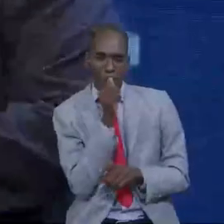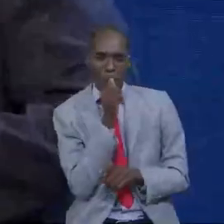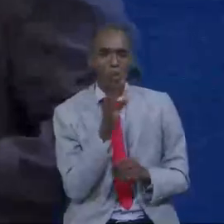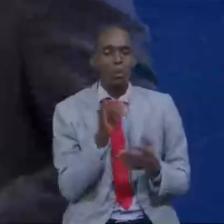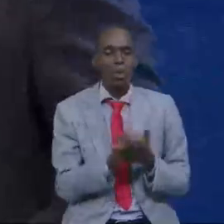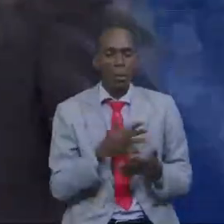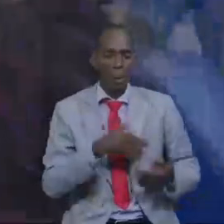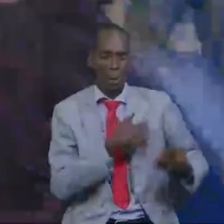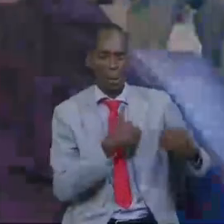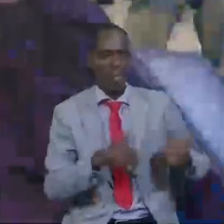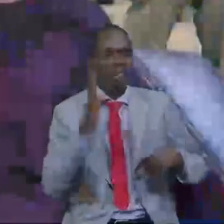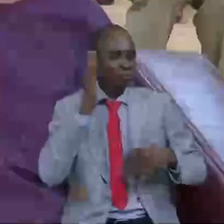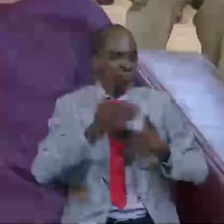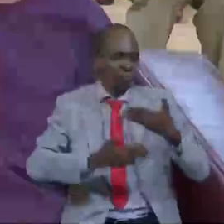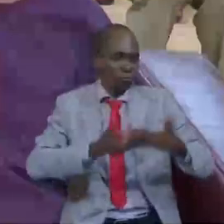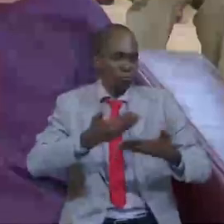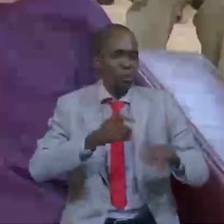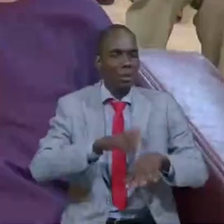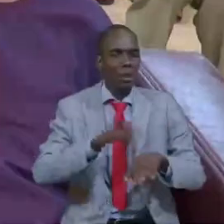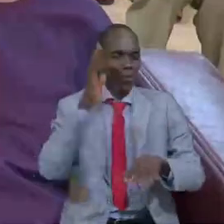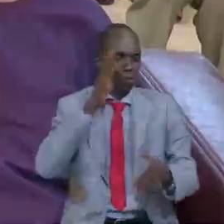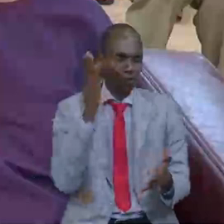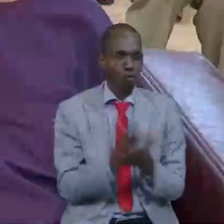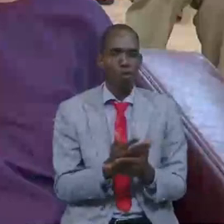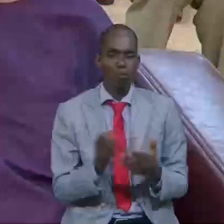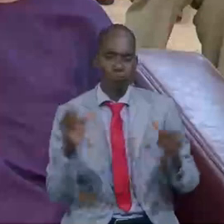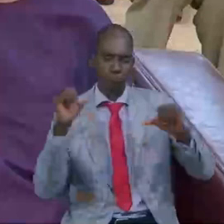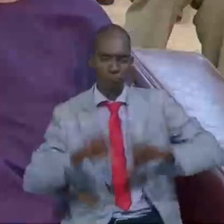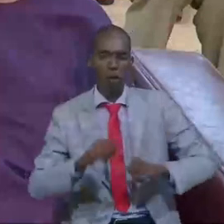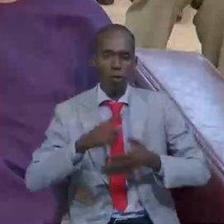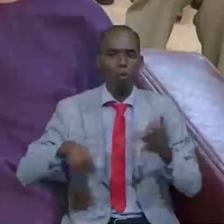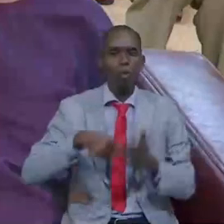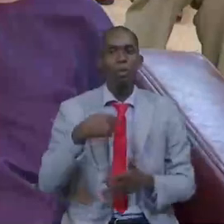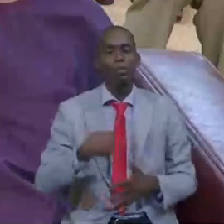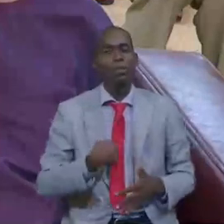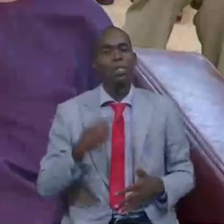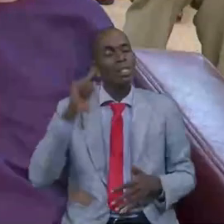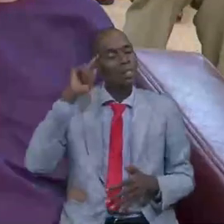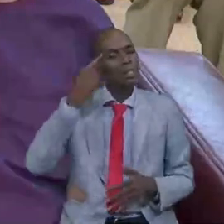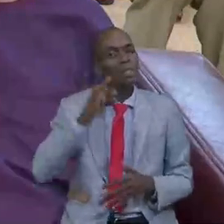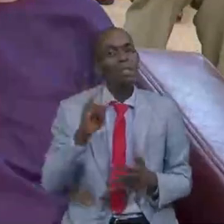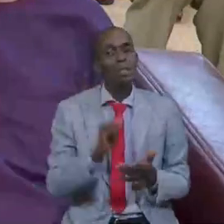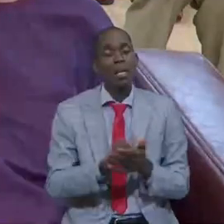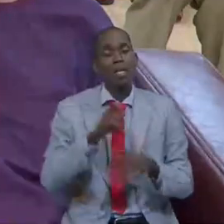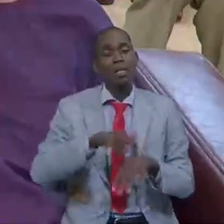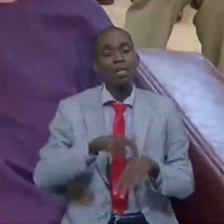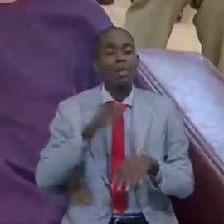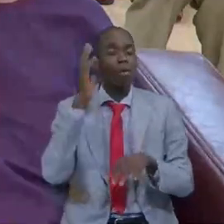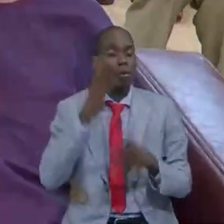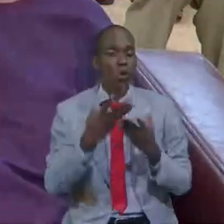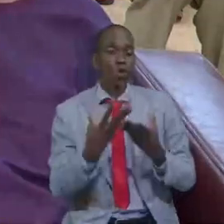seront tranquilles parce qu'ils pensent que le temps va régler le problème. Le